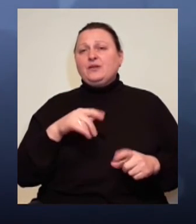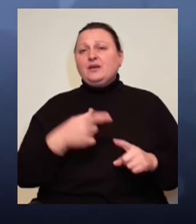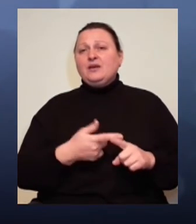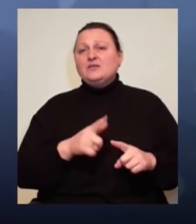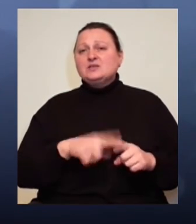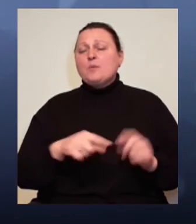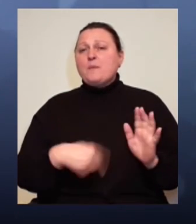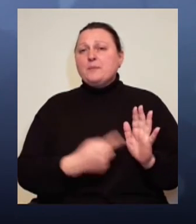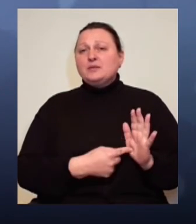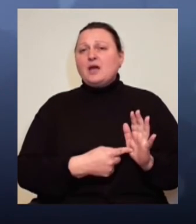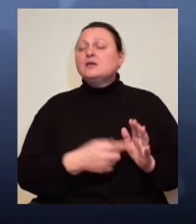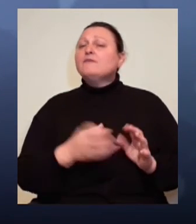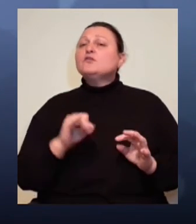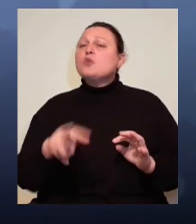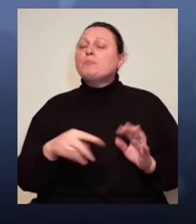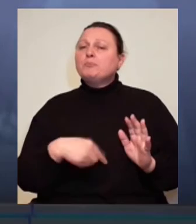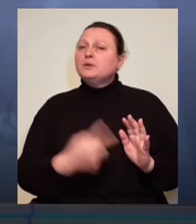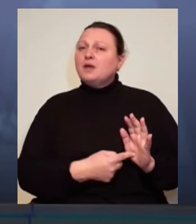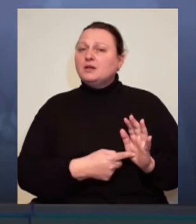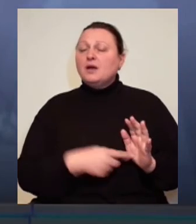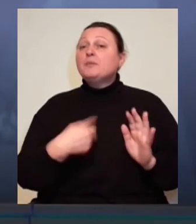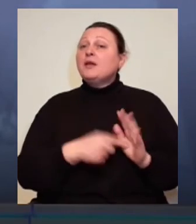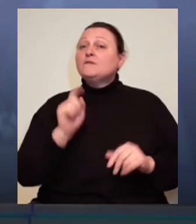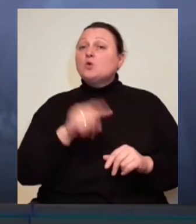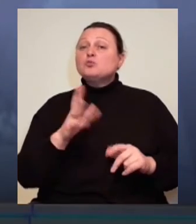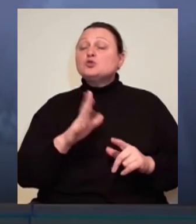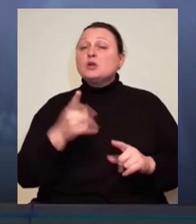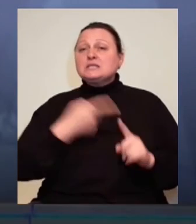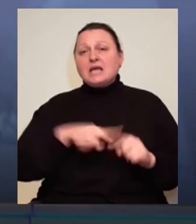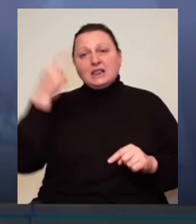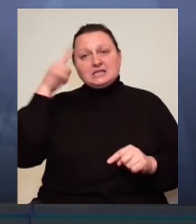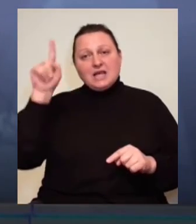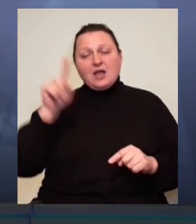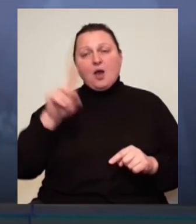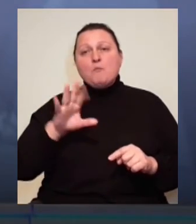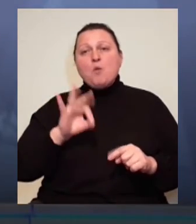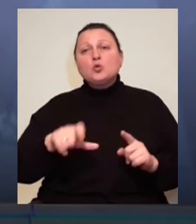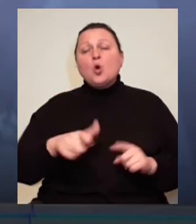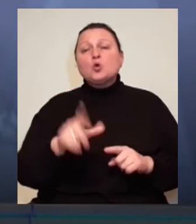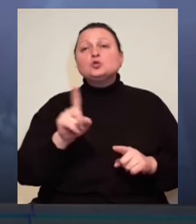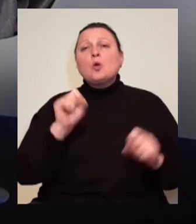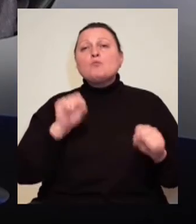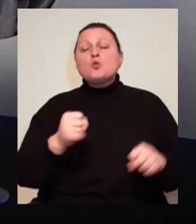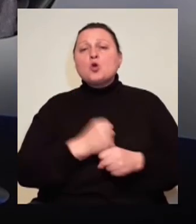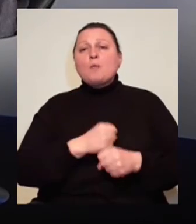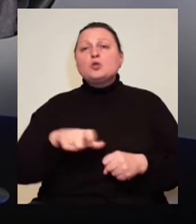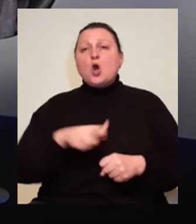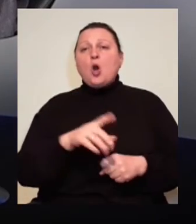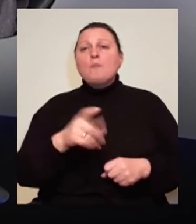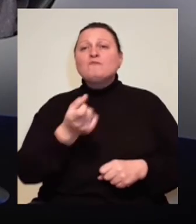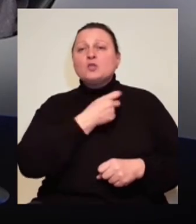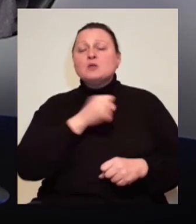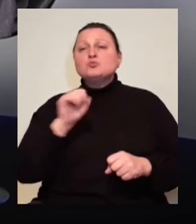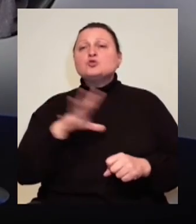питання? Питання в цьому, що, наприклад, ці ініціативи по дорогах, що можна робити з дорогами Одеси, можливо, на